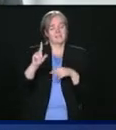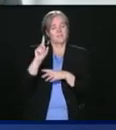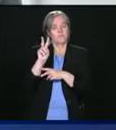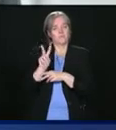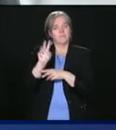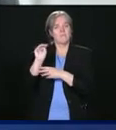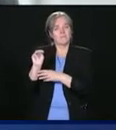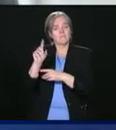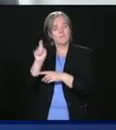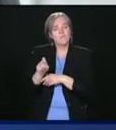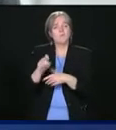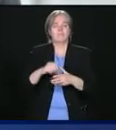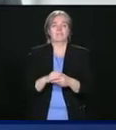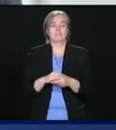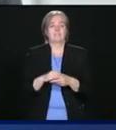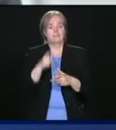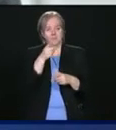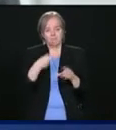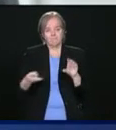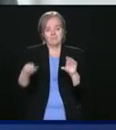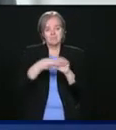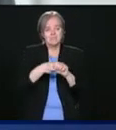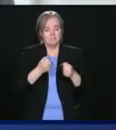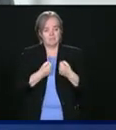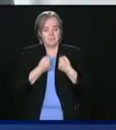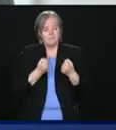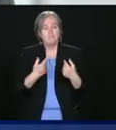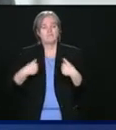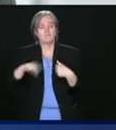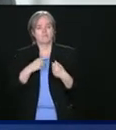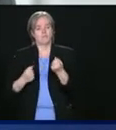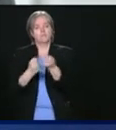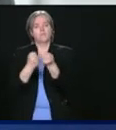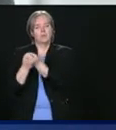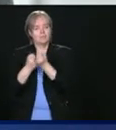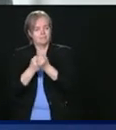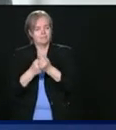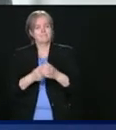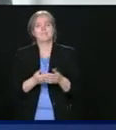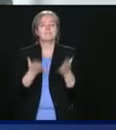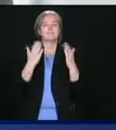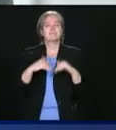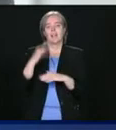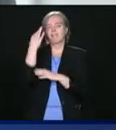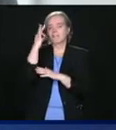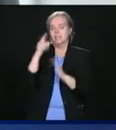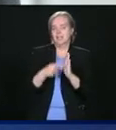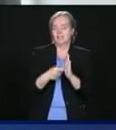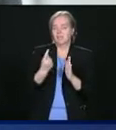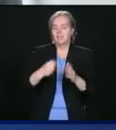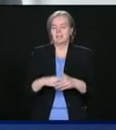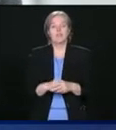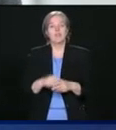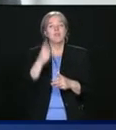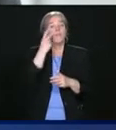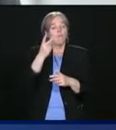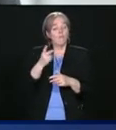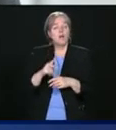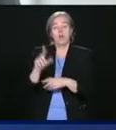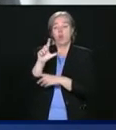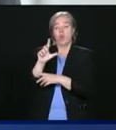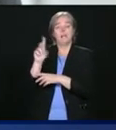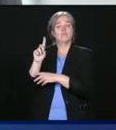Et pendant que vous faites votre part, sachez que nous sommes là pour vous soutenir. Des publicités qui montrent des gens que vous connaissez, comme Laurent